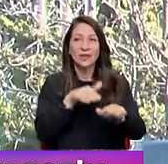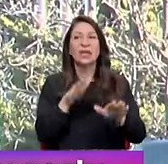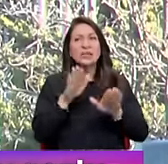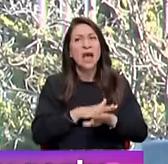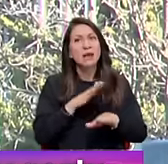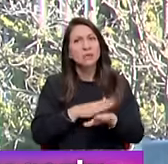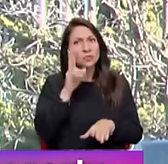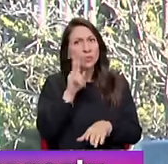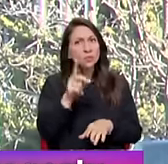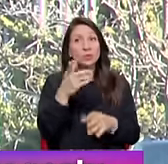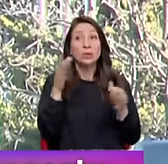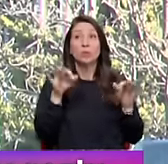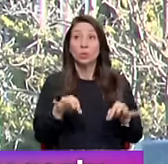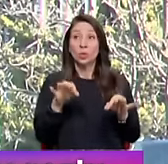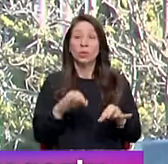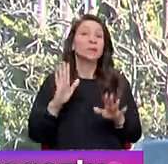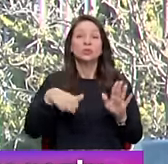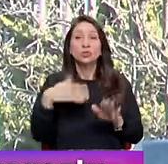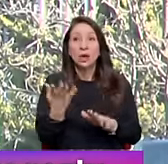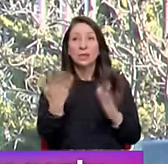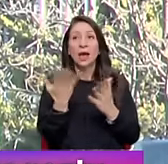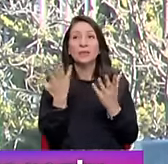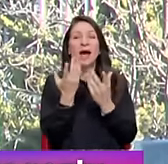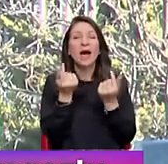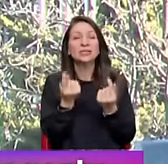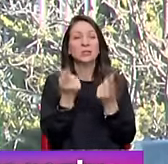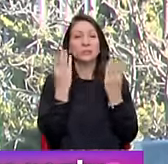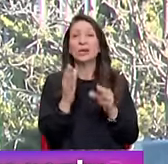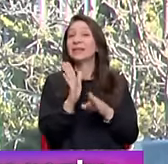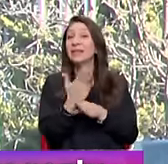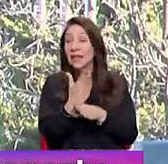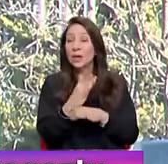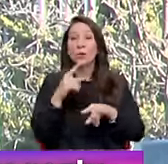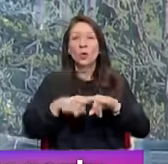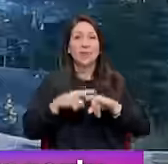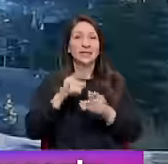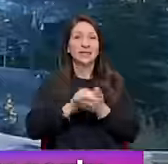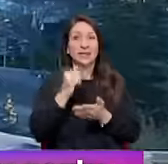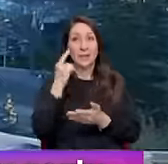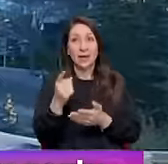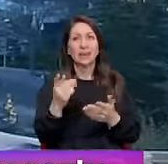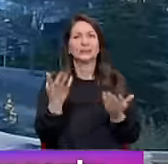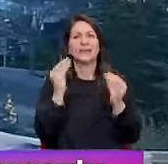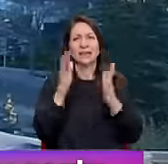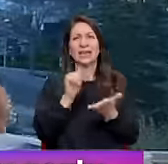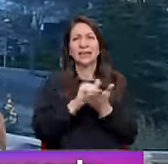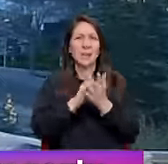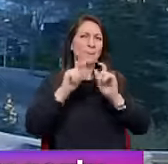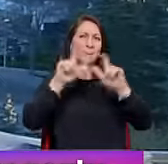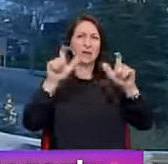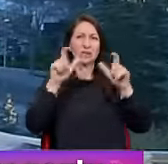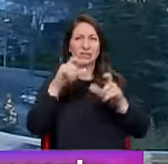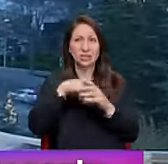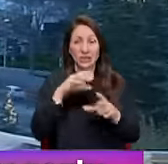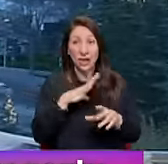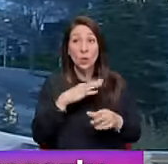da görüyorsunuz ki bugünden sonra daha da sakin olacak. Niye? Hürriyet gazetesine bakalım ve pek çok gazetenin de manşetinde yer